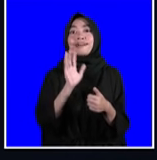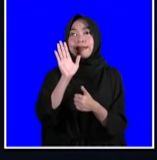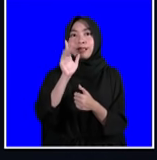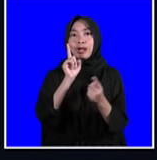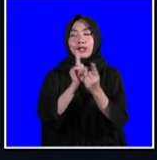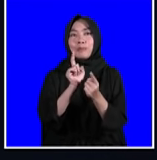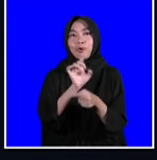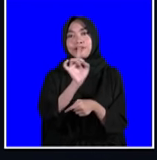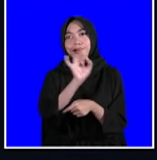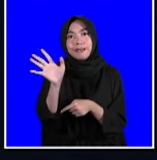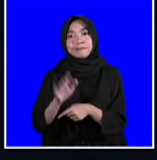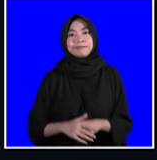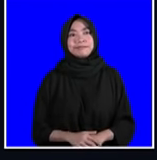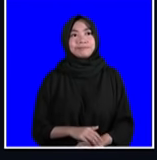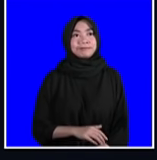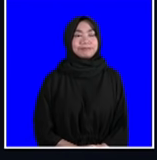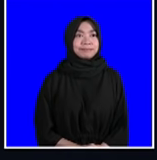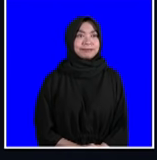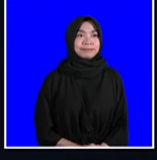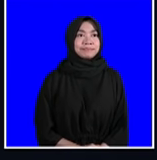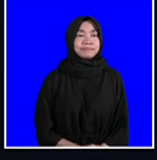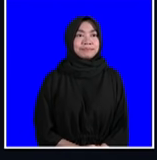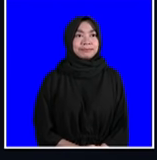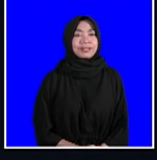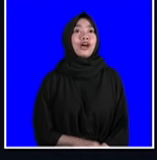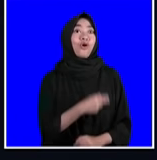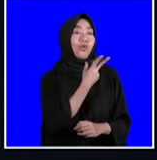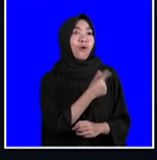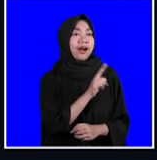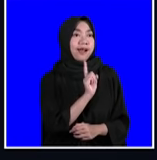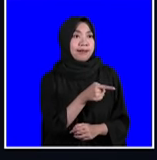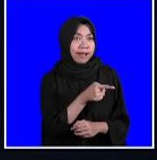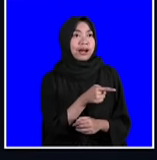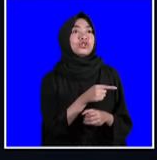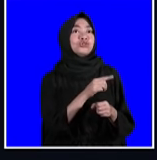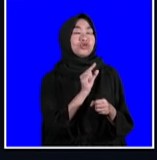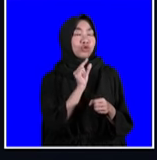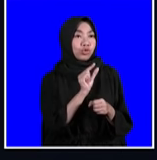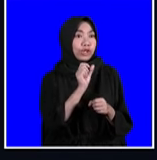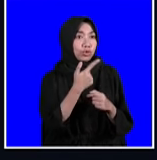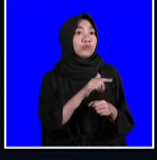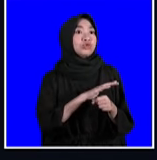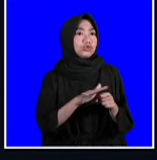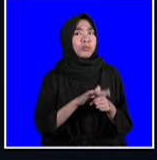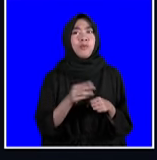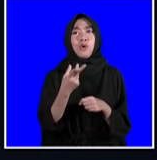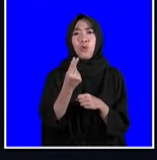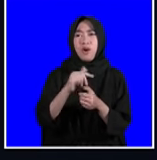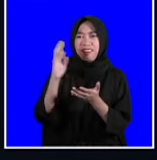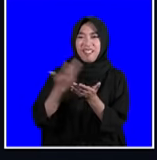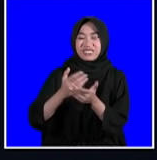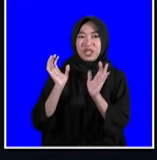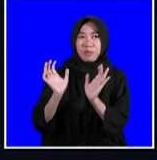dalam Infonomik berikutnya. Berapapun uang yang kita punya akan cukup untuk hidup, namun sebanyak apapun